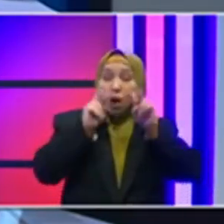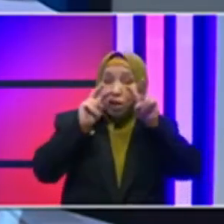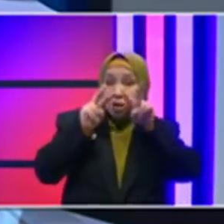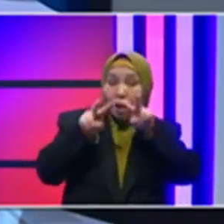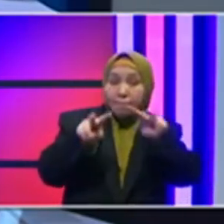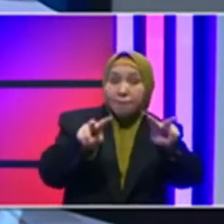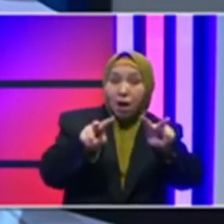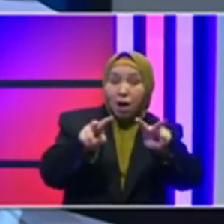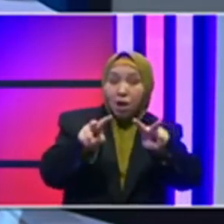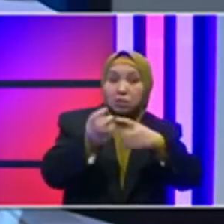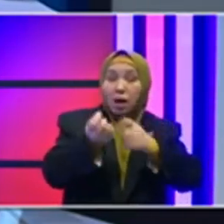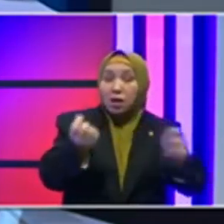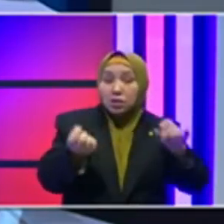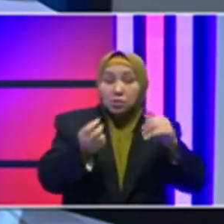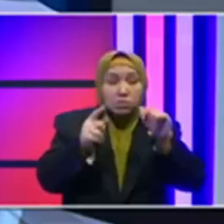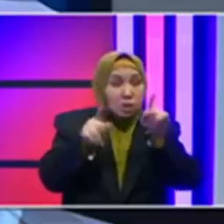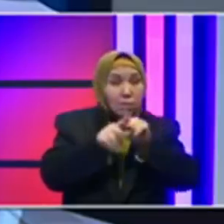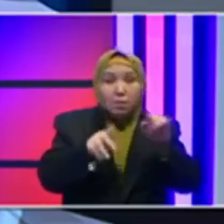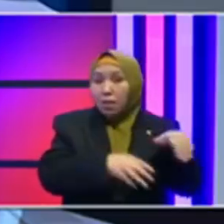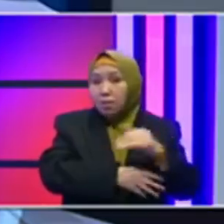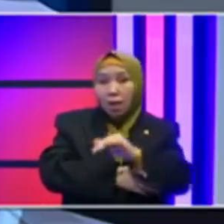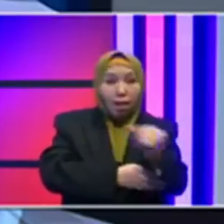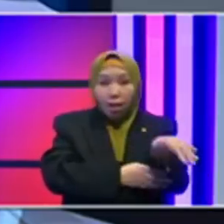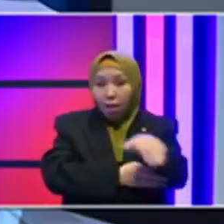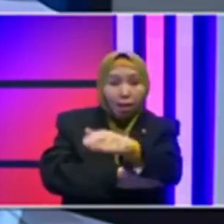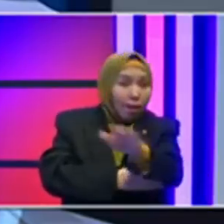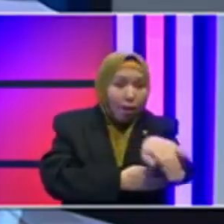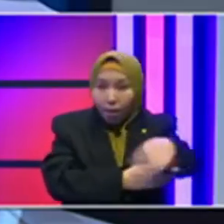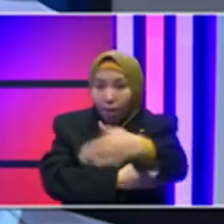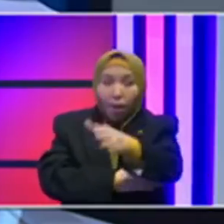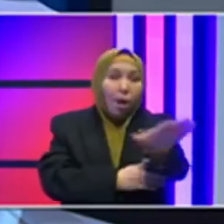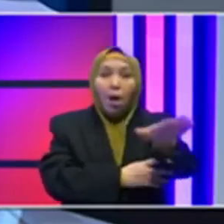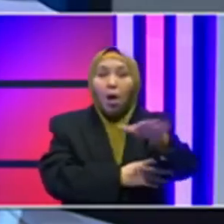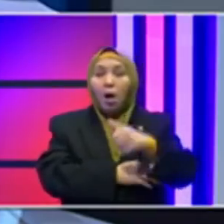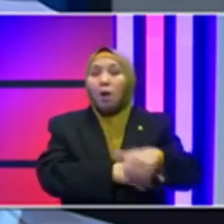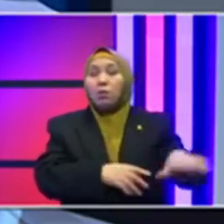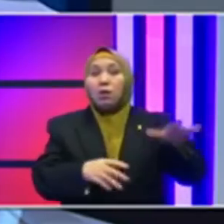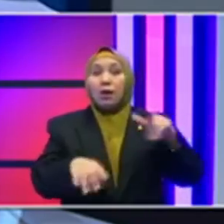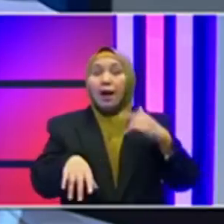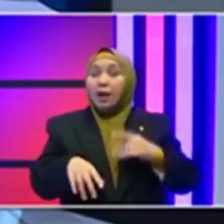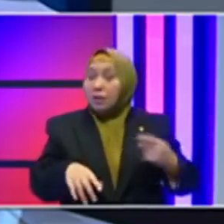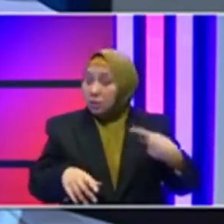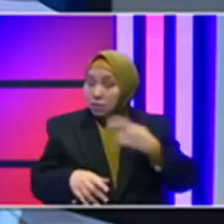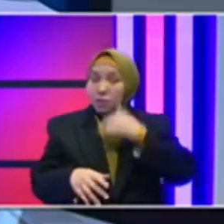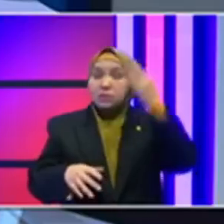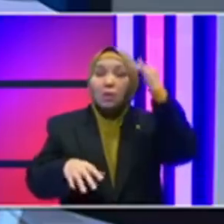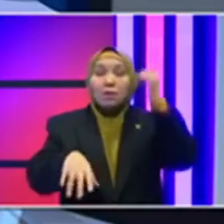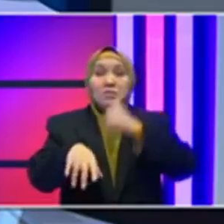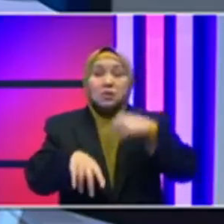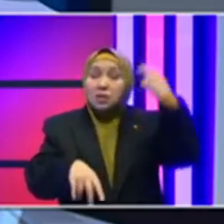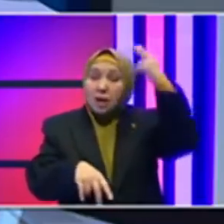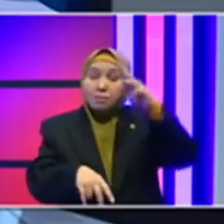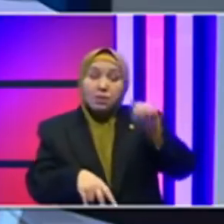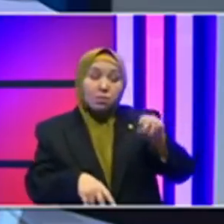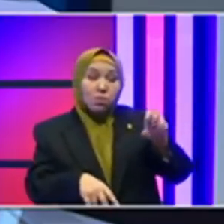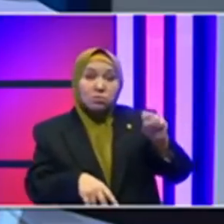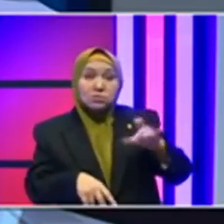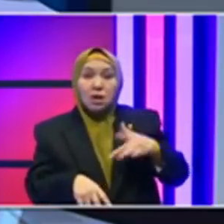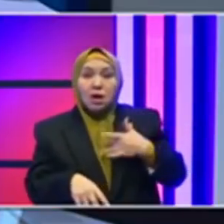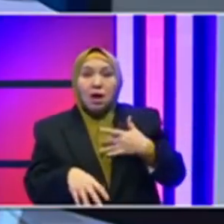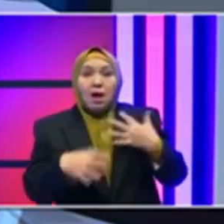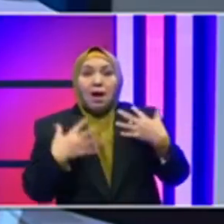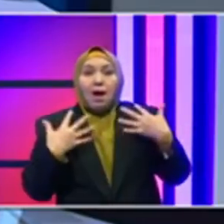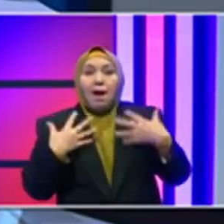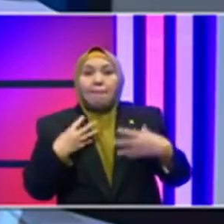tali-tali itu seperti ular yang bergerak lajur dan kita tahu pada ketika itu juga Nabi Musa Alaihi Salam terasa